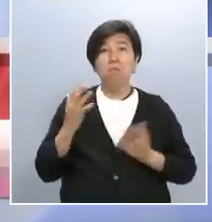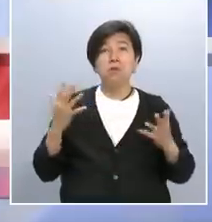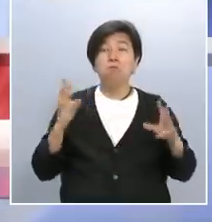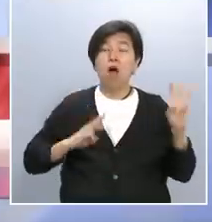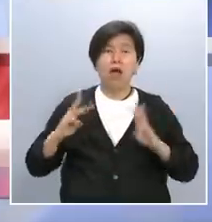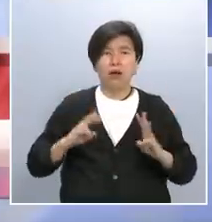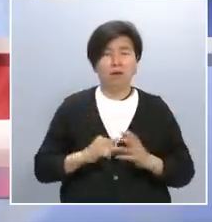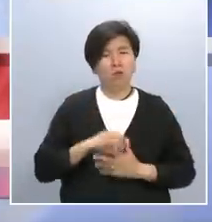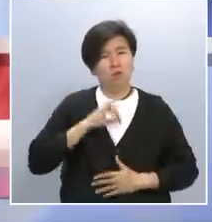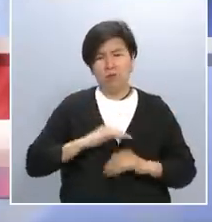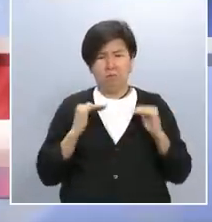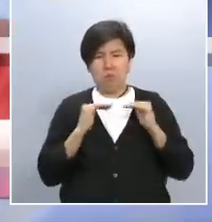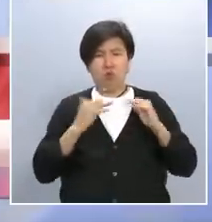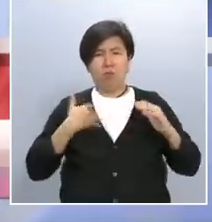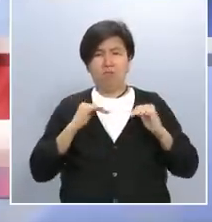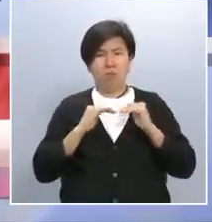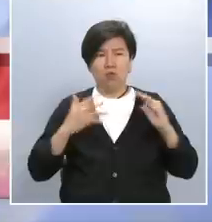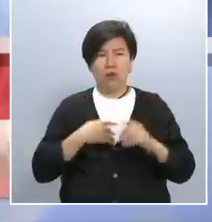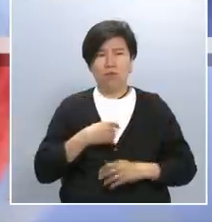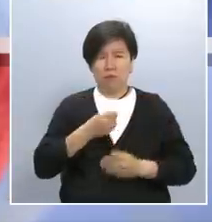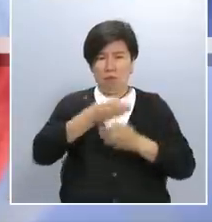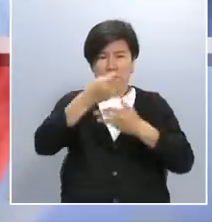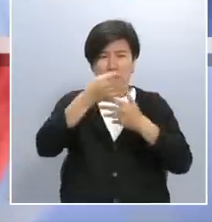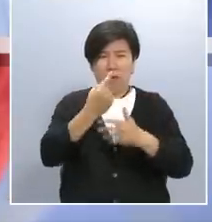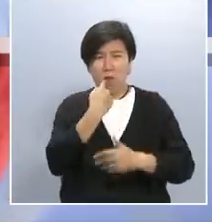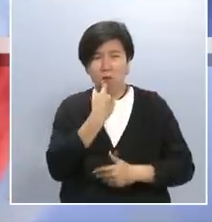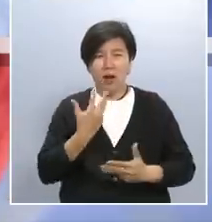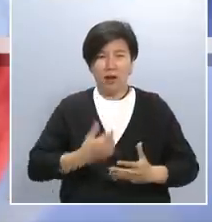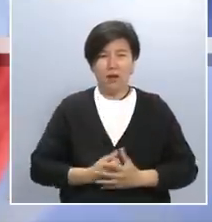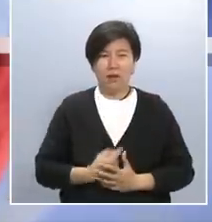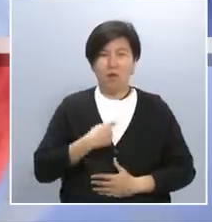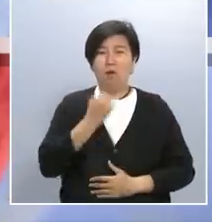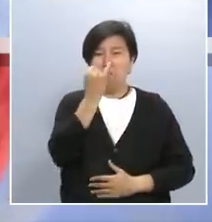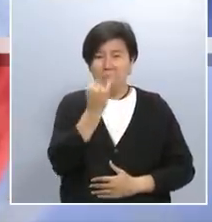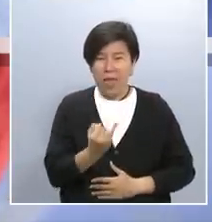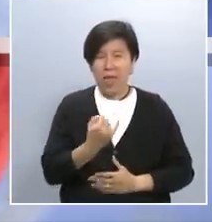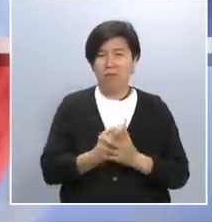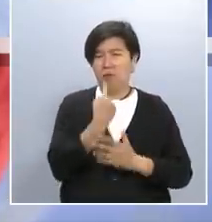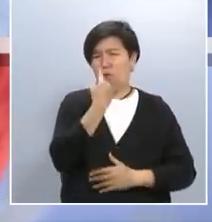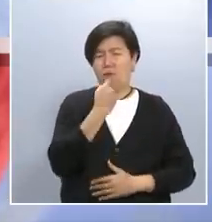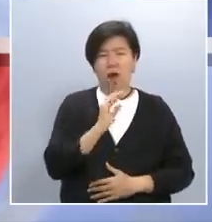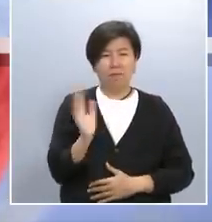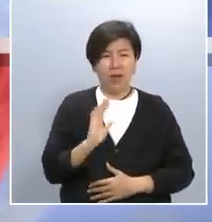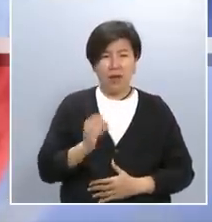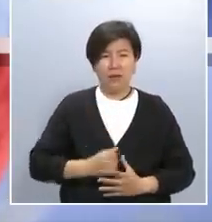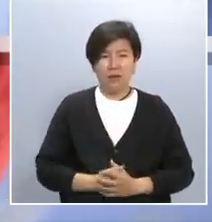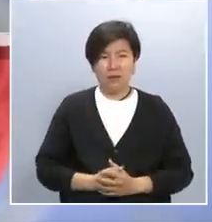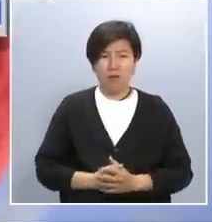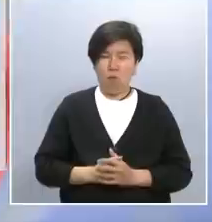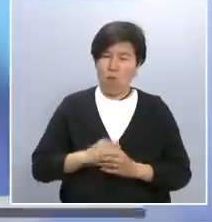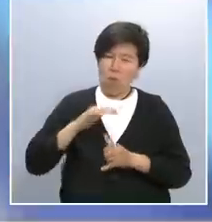ธรรมสำหรับผมนะครับสำหรับคนที่เข้ามาคอมเมนต์นะฮะกับคนล้มอย่าข้ามนะฮะบางคนไม่ข้ามอย่างเดียวกระทืบ